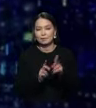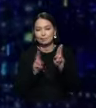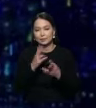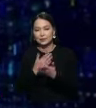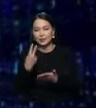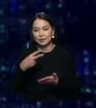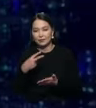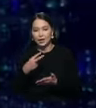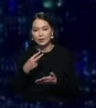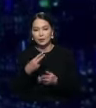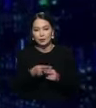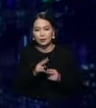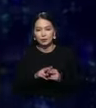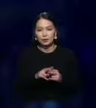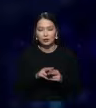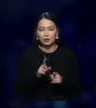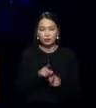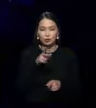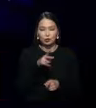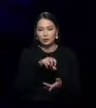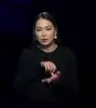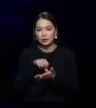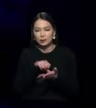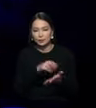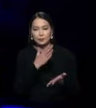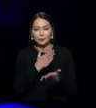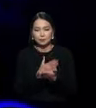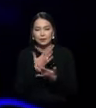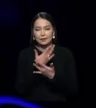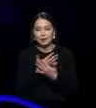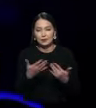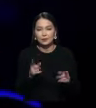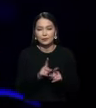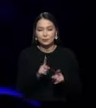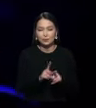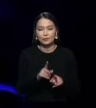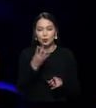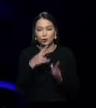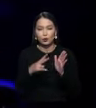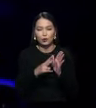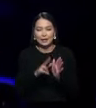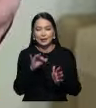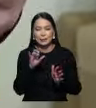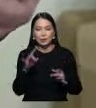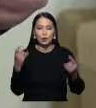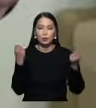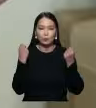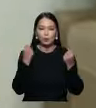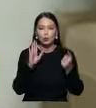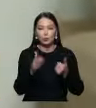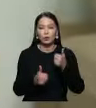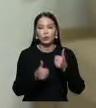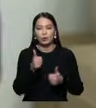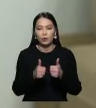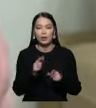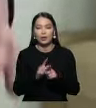направлениям участвуют более 2000 человек из 107 стран. От Казахстана 48 киберспортсменов будут соревноваться в